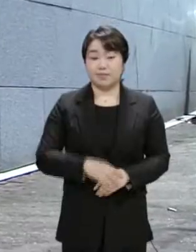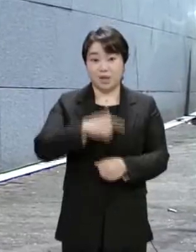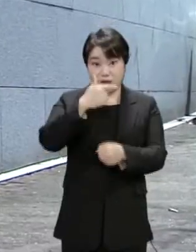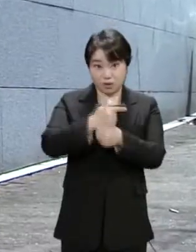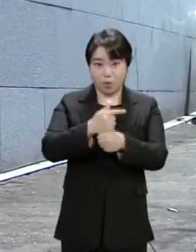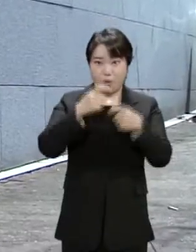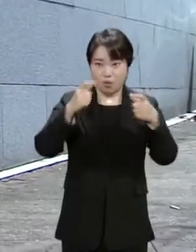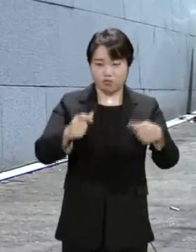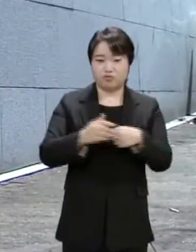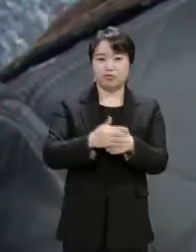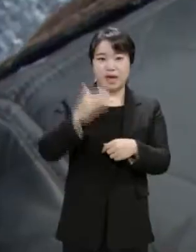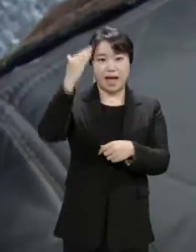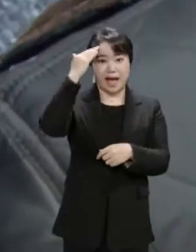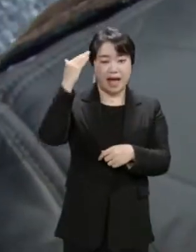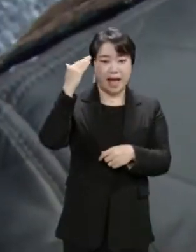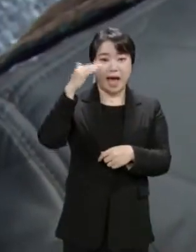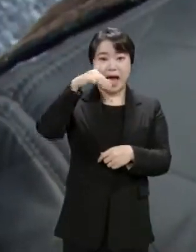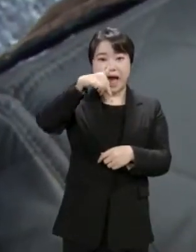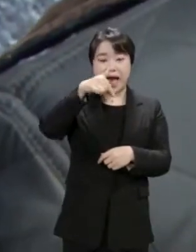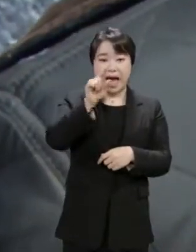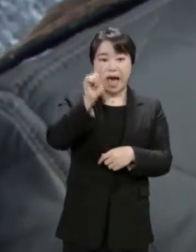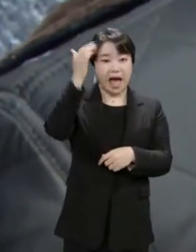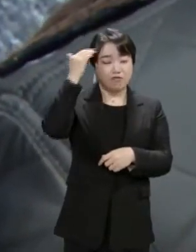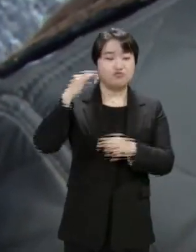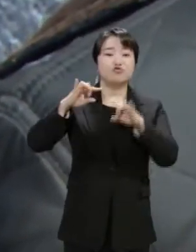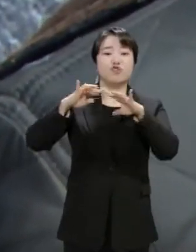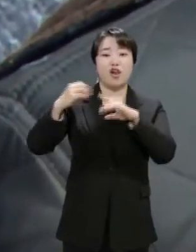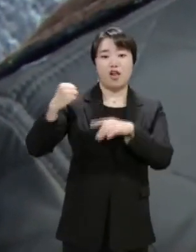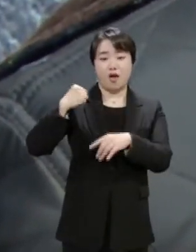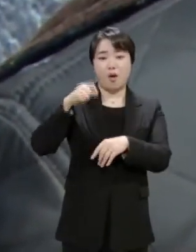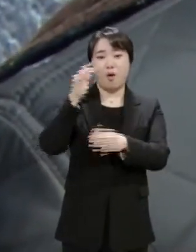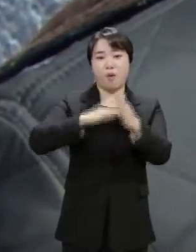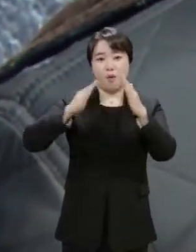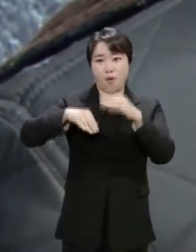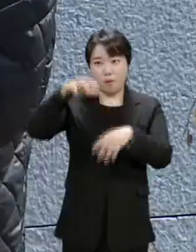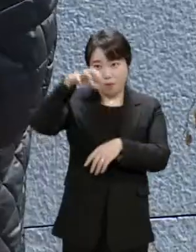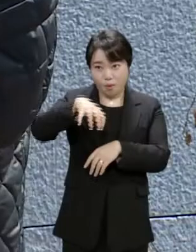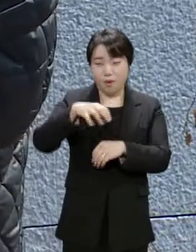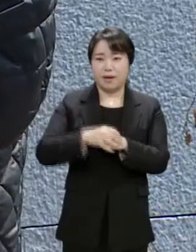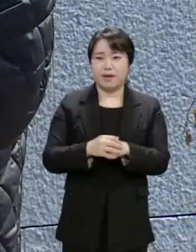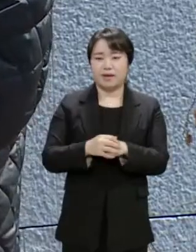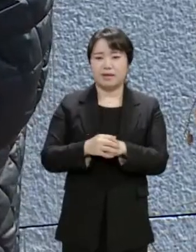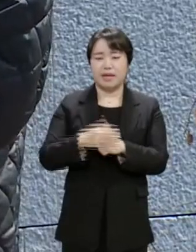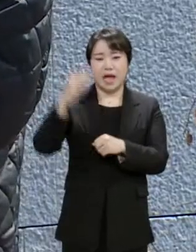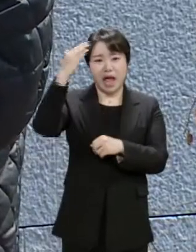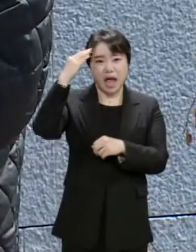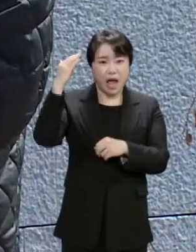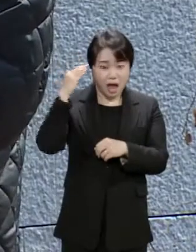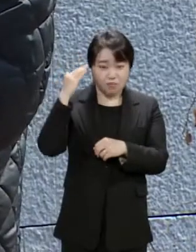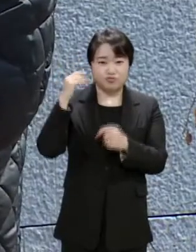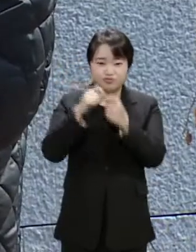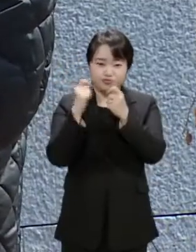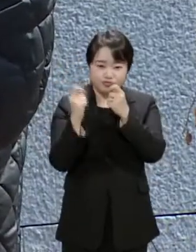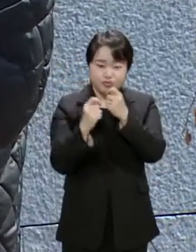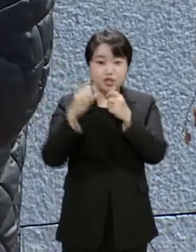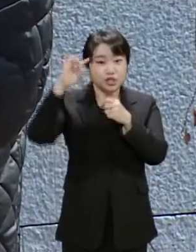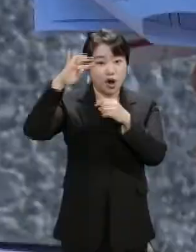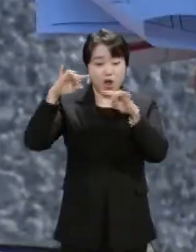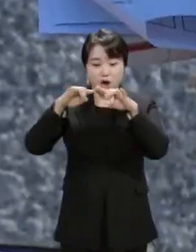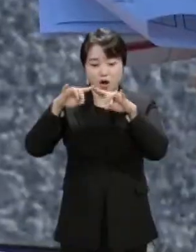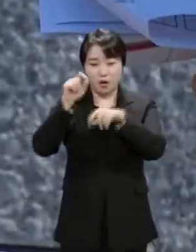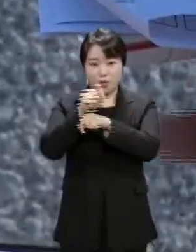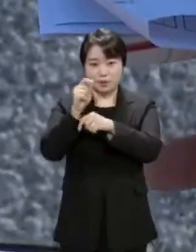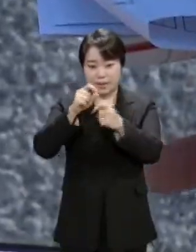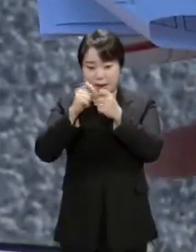노원구 공릉동 한전연수원에서 경비 업무를 하고 있는 김동진 씨. 한전의 인력공급 자회사로 입사를 했는데